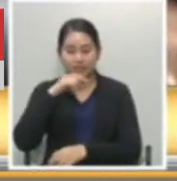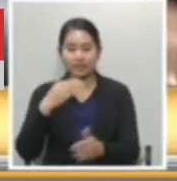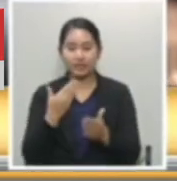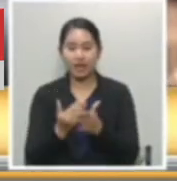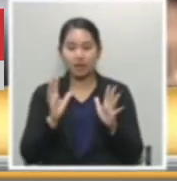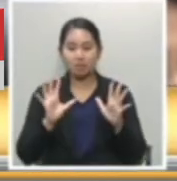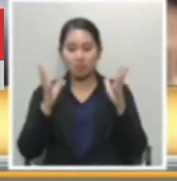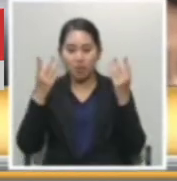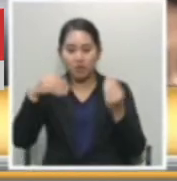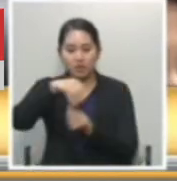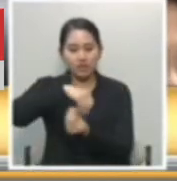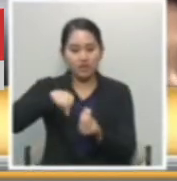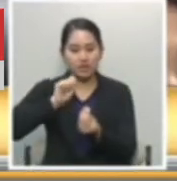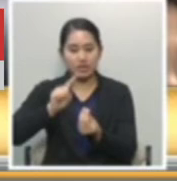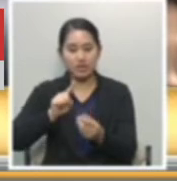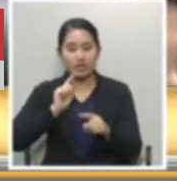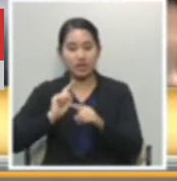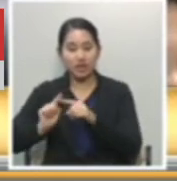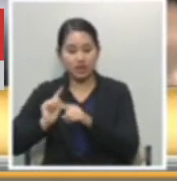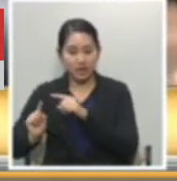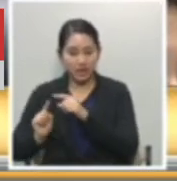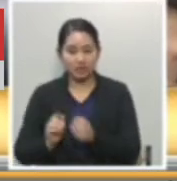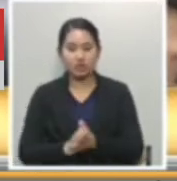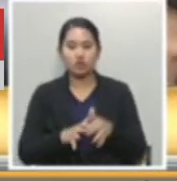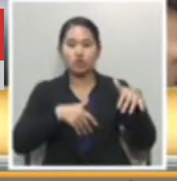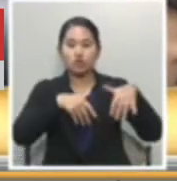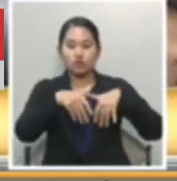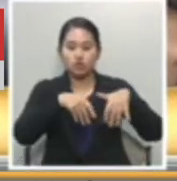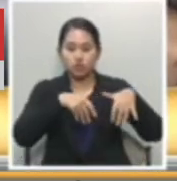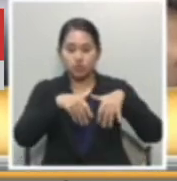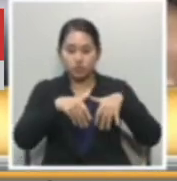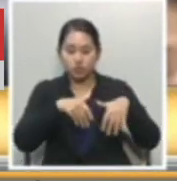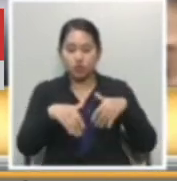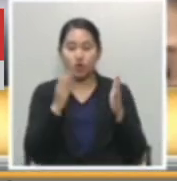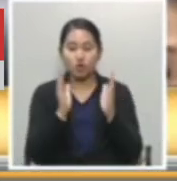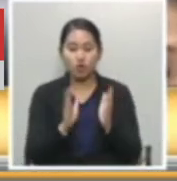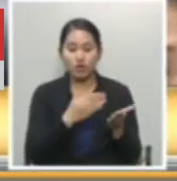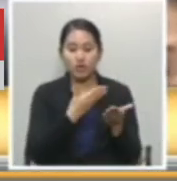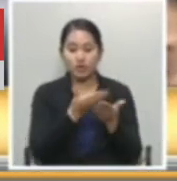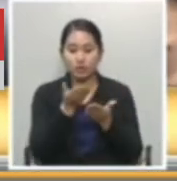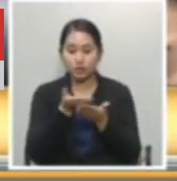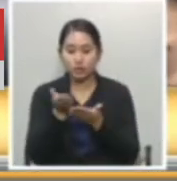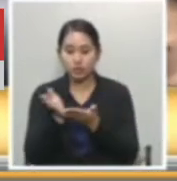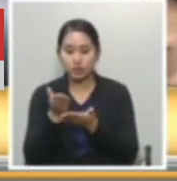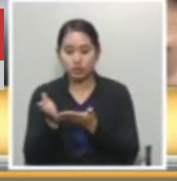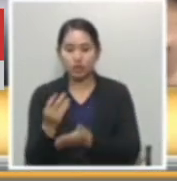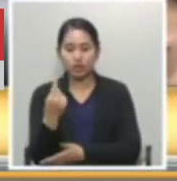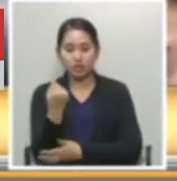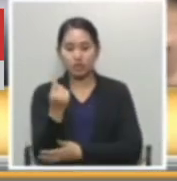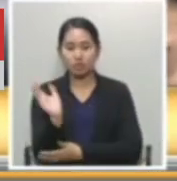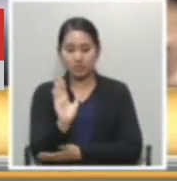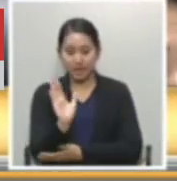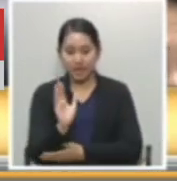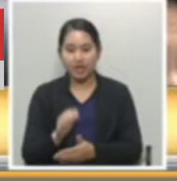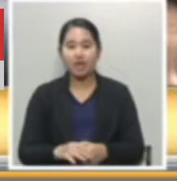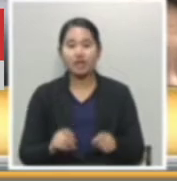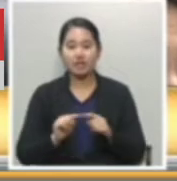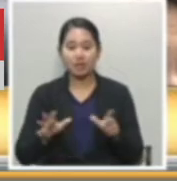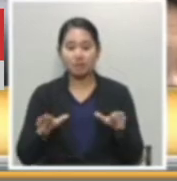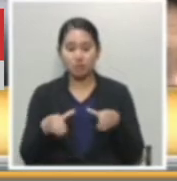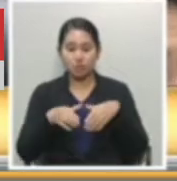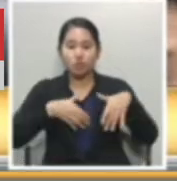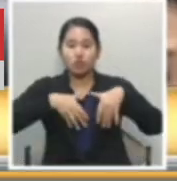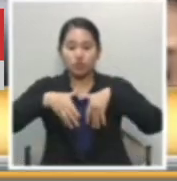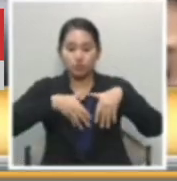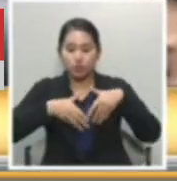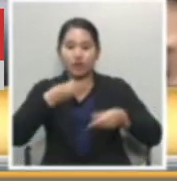ราะเศรษฐกิจเนี่ยไม่ได้มีทั้งประชาชนที่เป็นผู้ซื้ออย่างเดียวเขามีประชาชนที่เป็นผู้ข